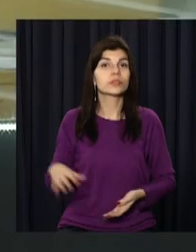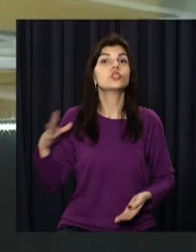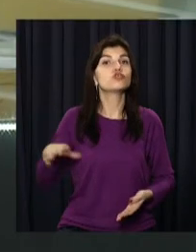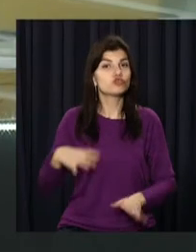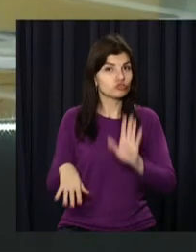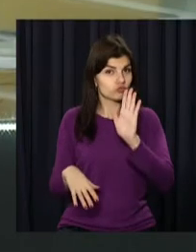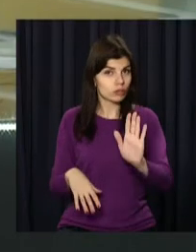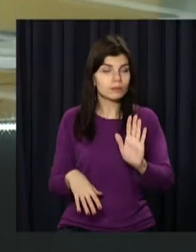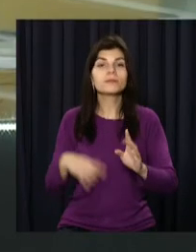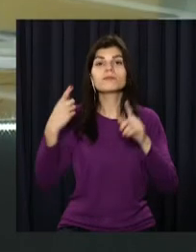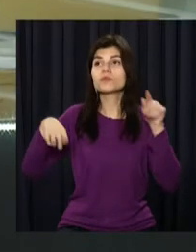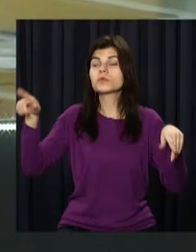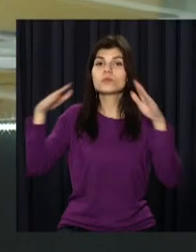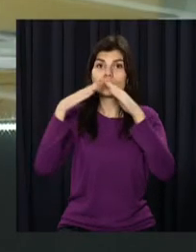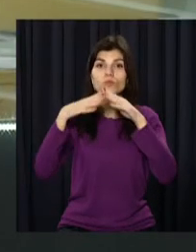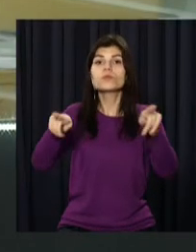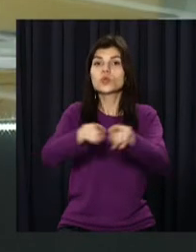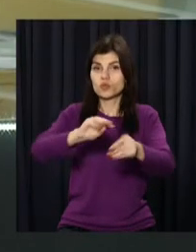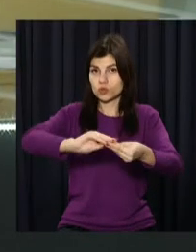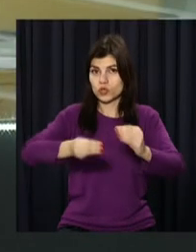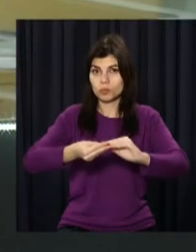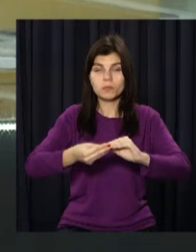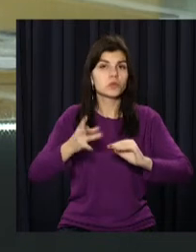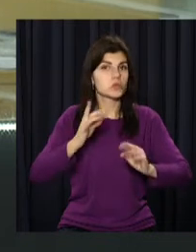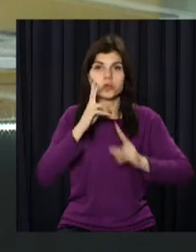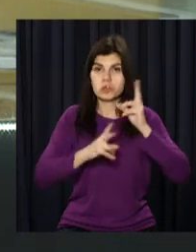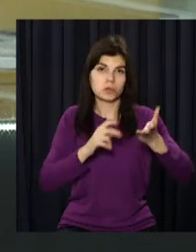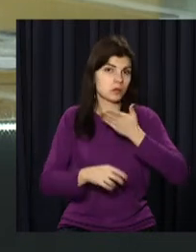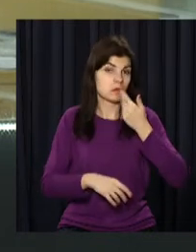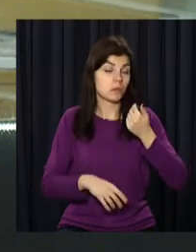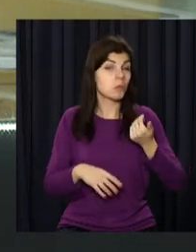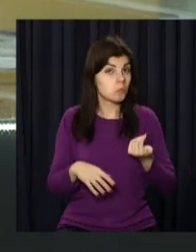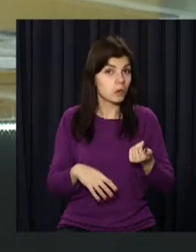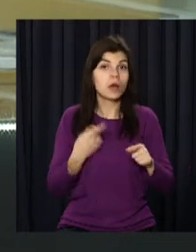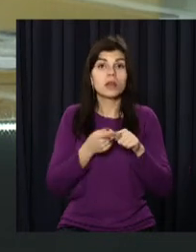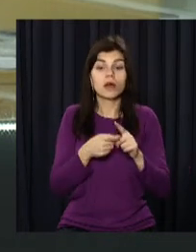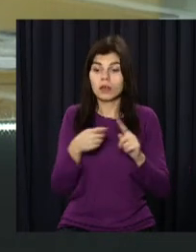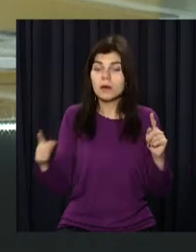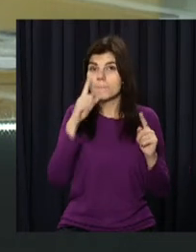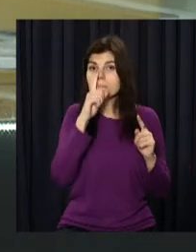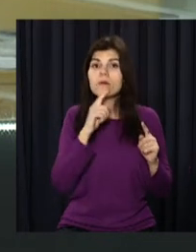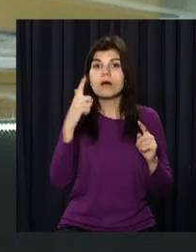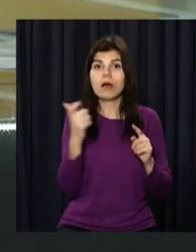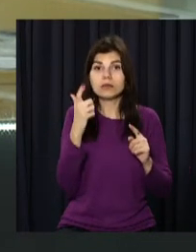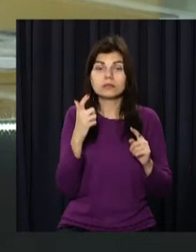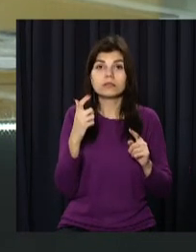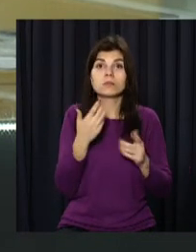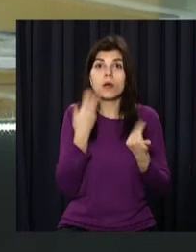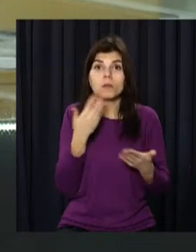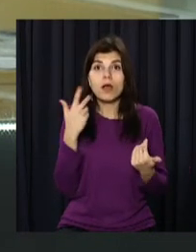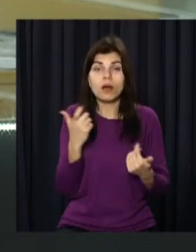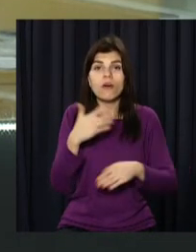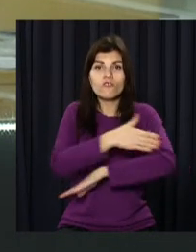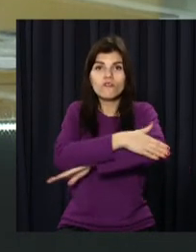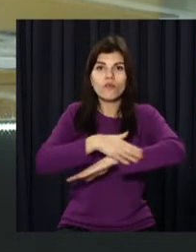Чекайте, в інших домах теж проблеми, але вони не жаліються. Це все, що за місяць відсутності газу почули мешканці будинку